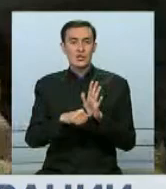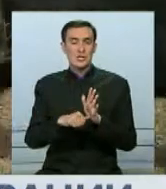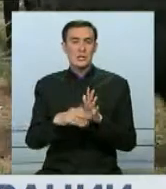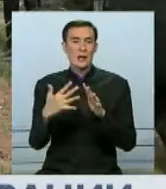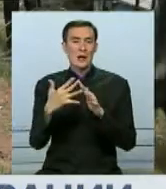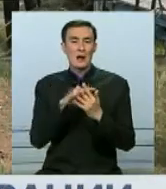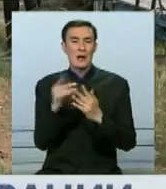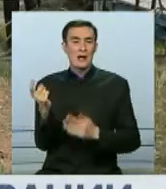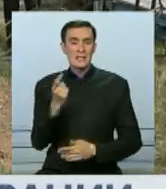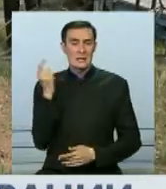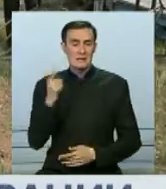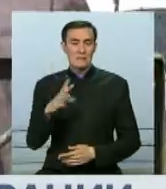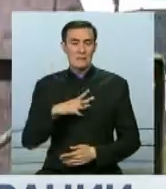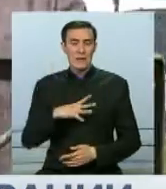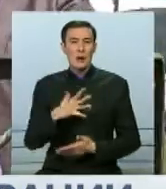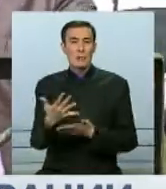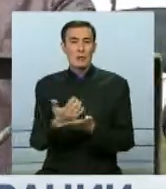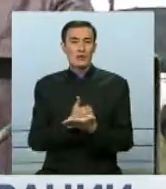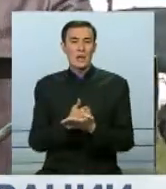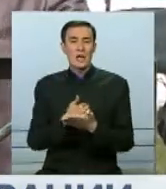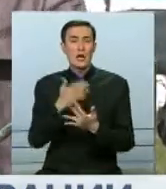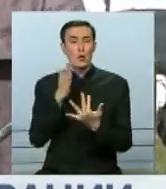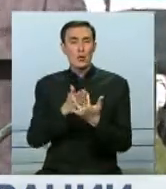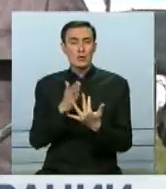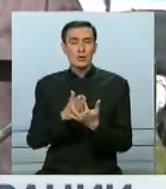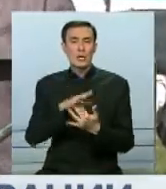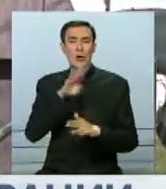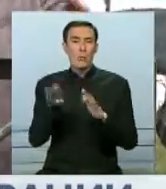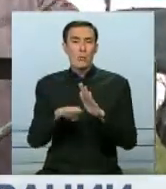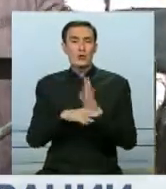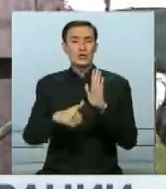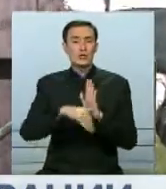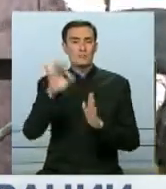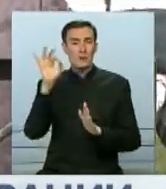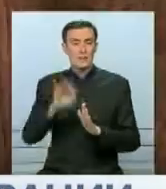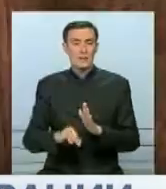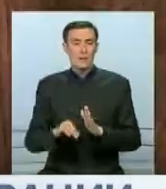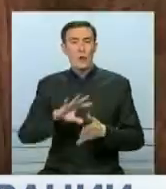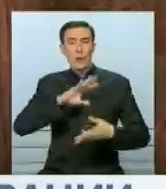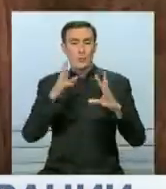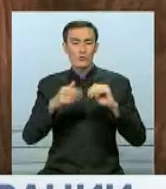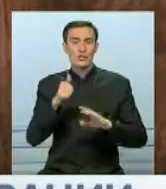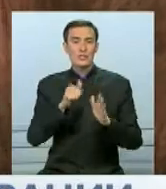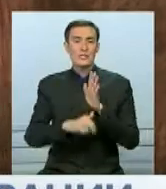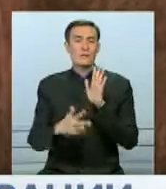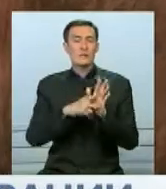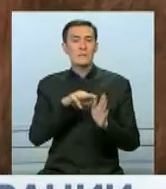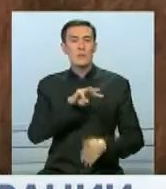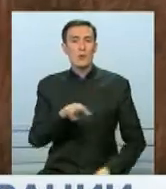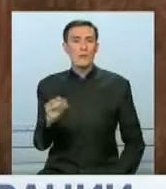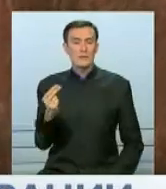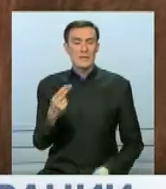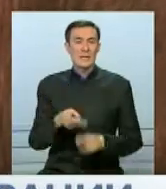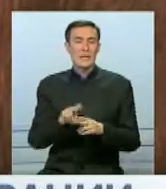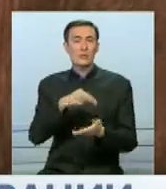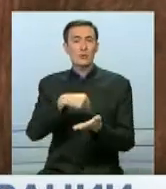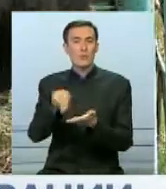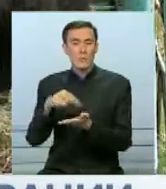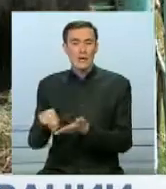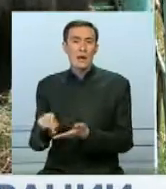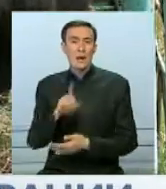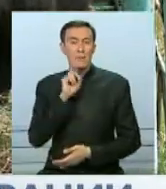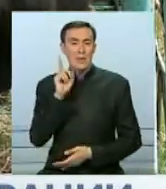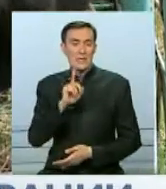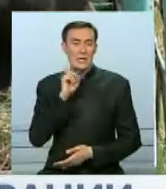хозяйств только этого села получили льготные всего под 6% кредиты на общую сумму 68 миллионов тенге. На эти деньги скотоводы закупили